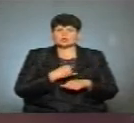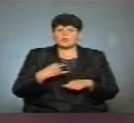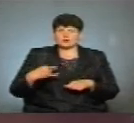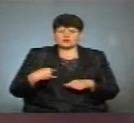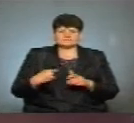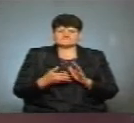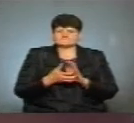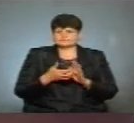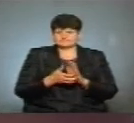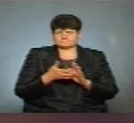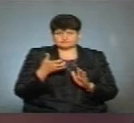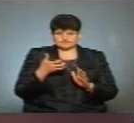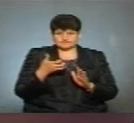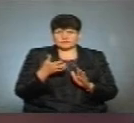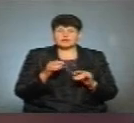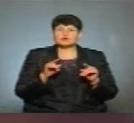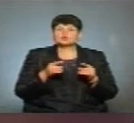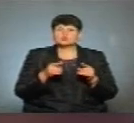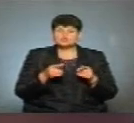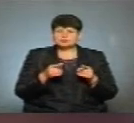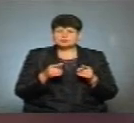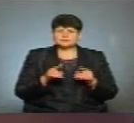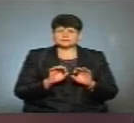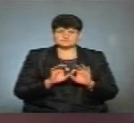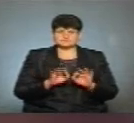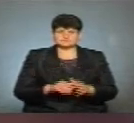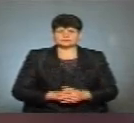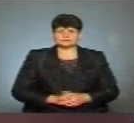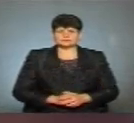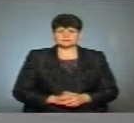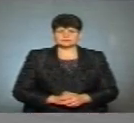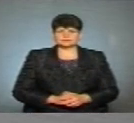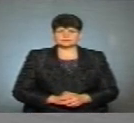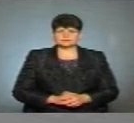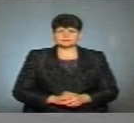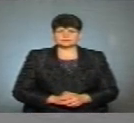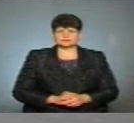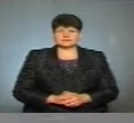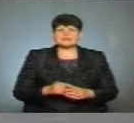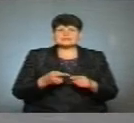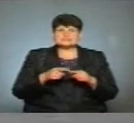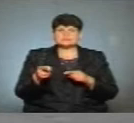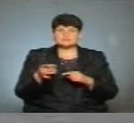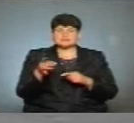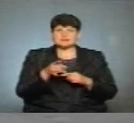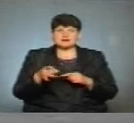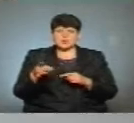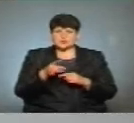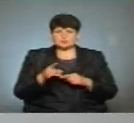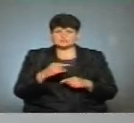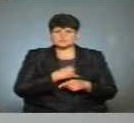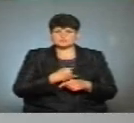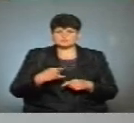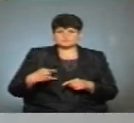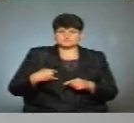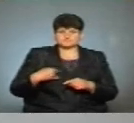недостатньо, каже Вадим Рудик. Чому, розповість Діана Ярошенко. Це Тернопільський регіональний фтизіопульмонологічний